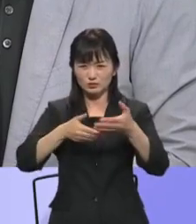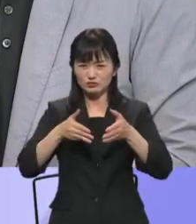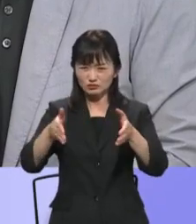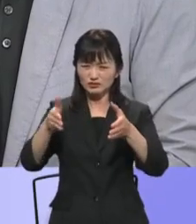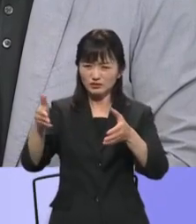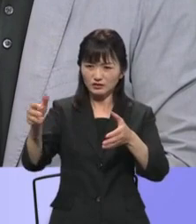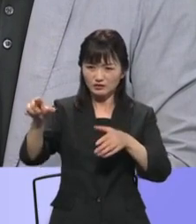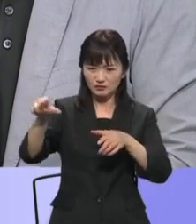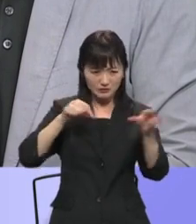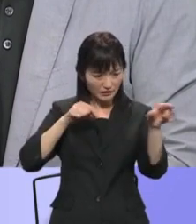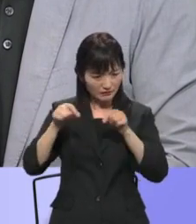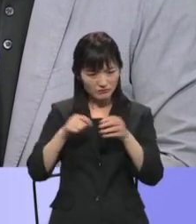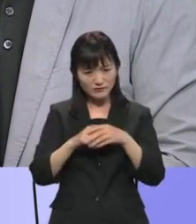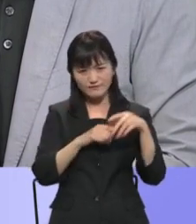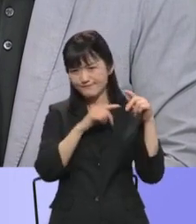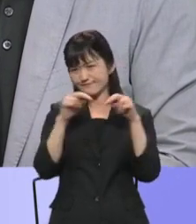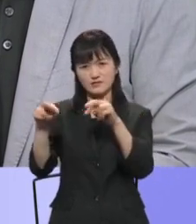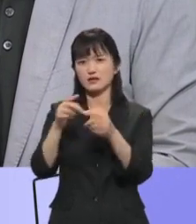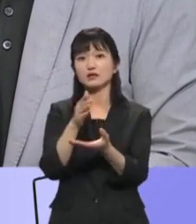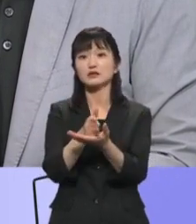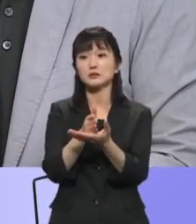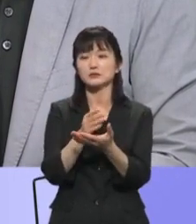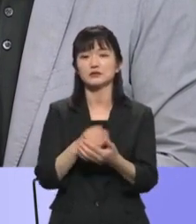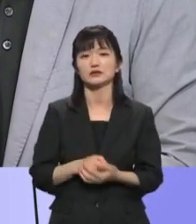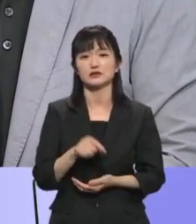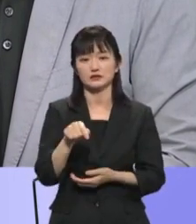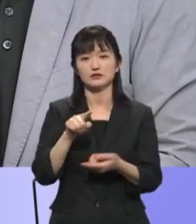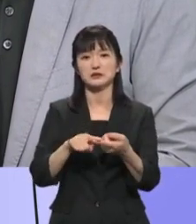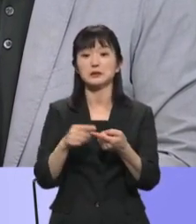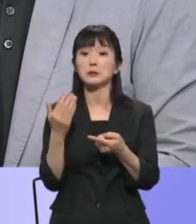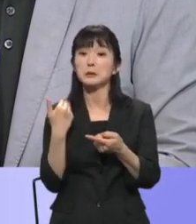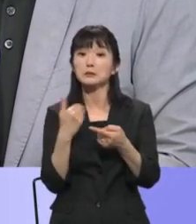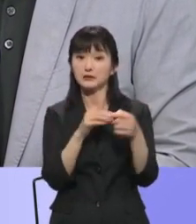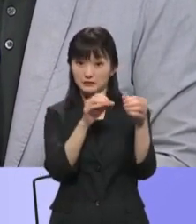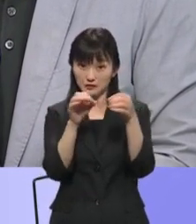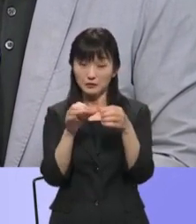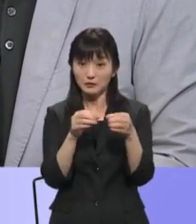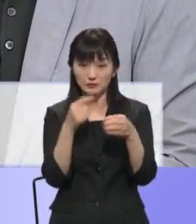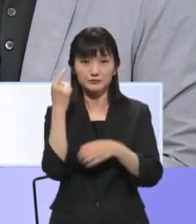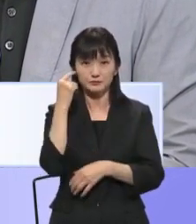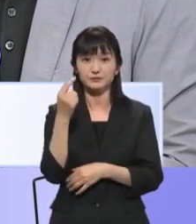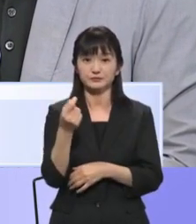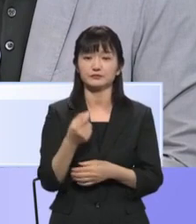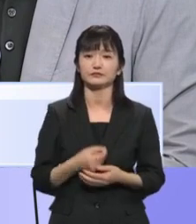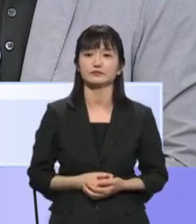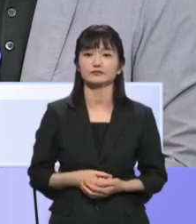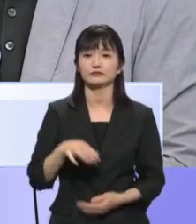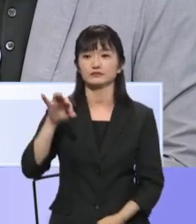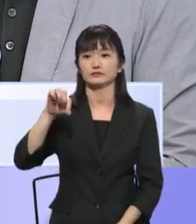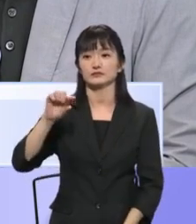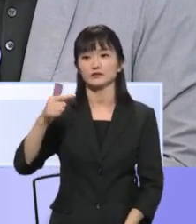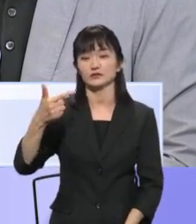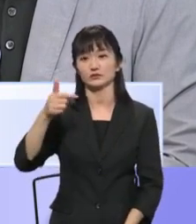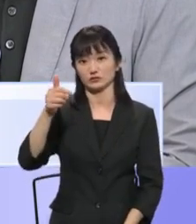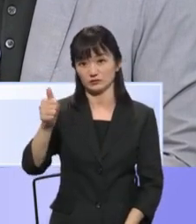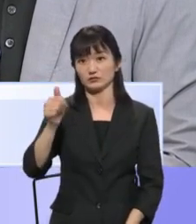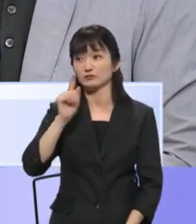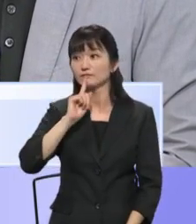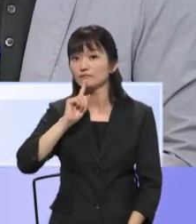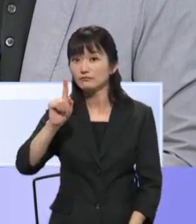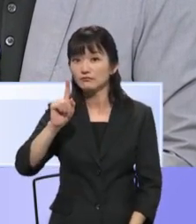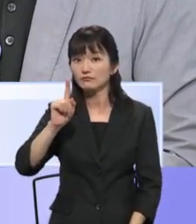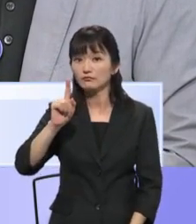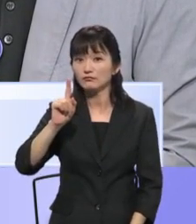두 분이 생각한 해법은 앞에 좀 저희가들은 거 같고요 그 또 얘기가 잠깐 나오긴 했습니다 그 원령장관의 발언이